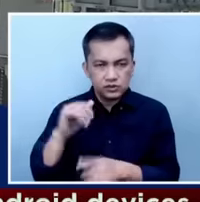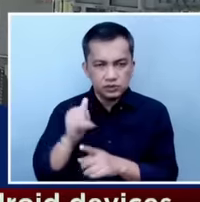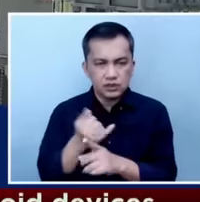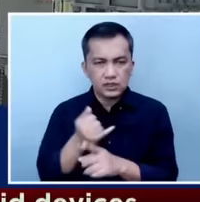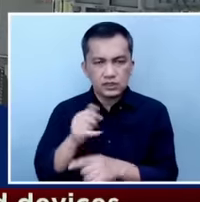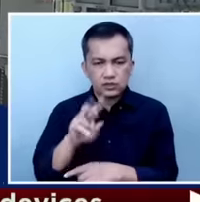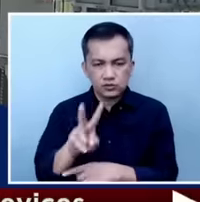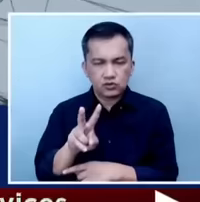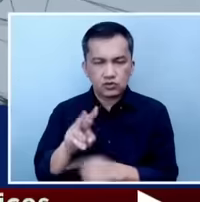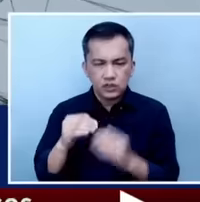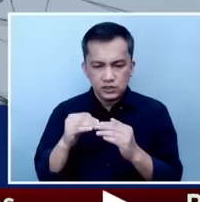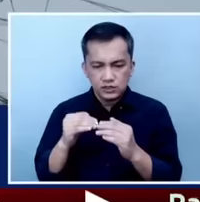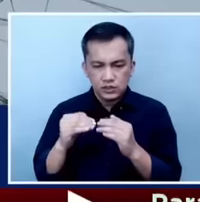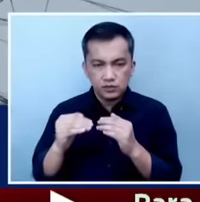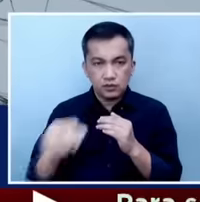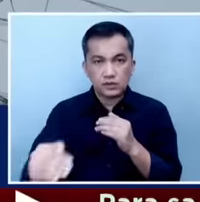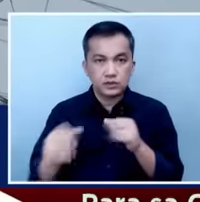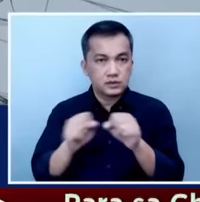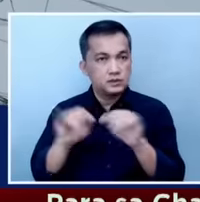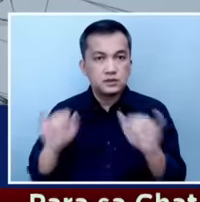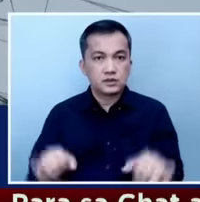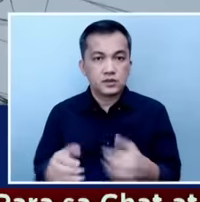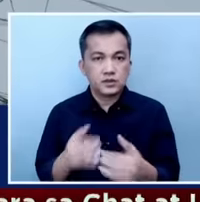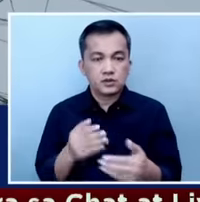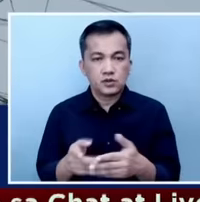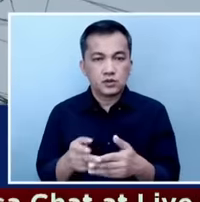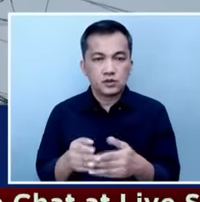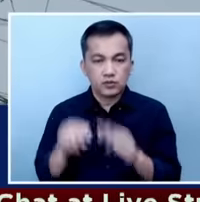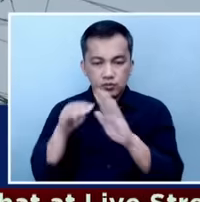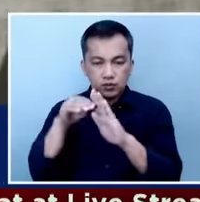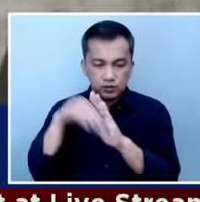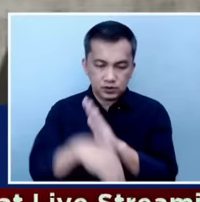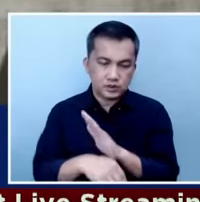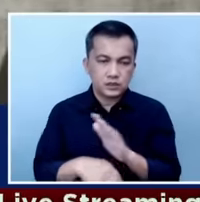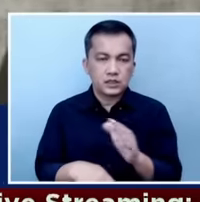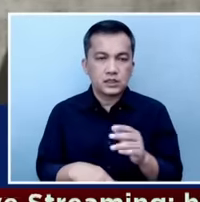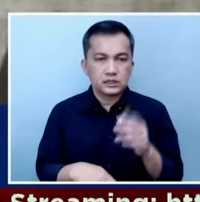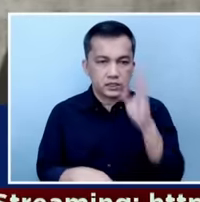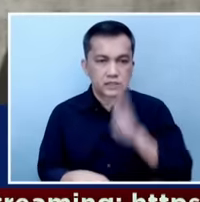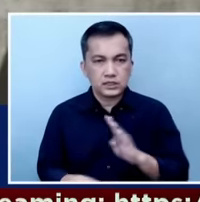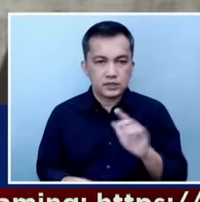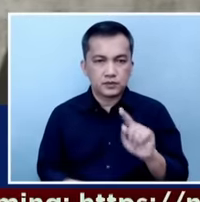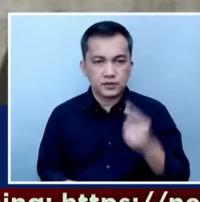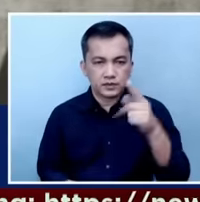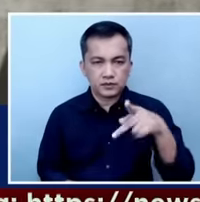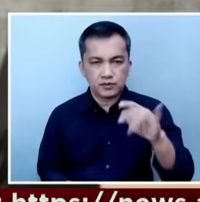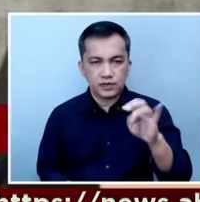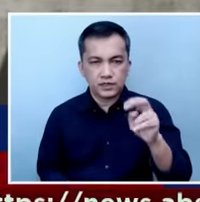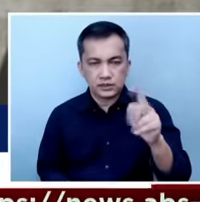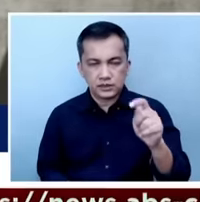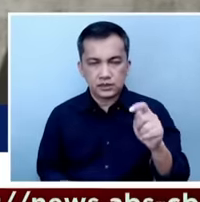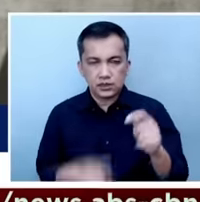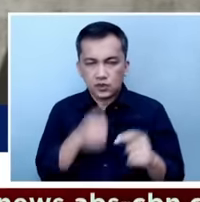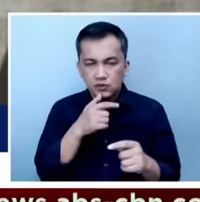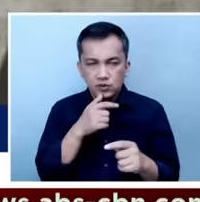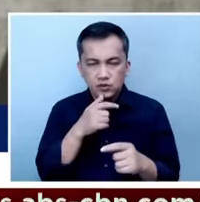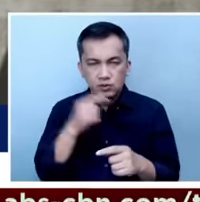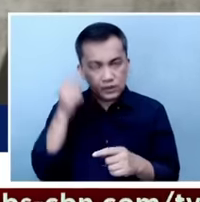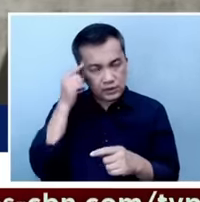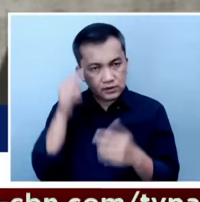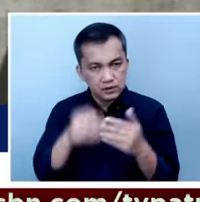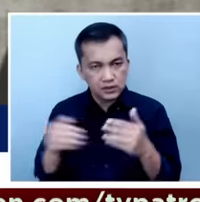naman ang sistema kahit bumagsak na ang unang planta. Sino mag-a-anticipate na 6 na planta ang